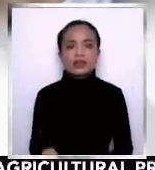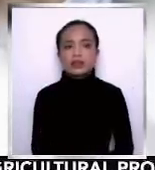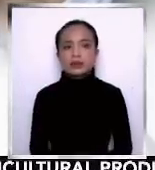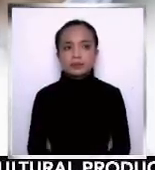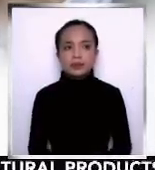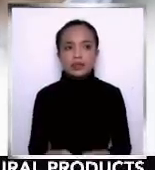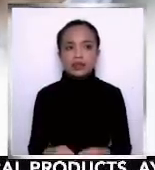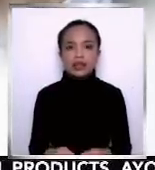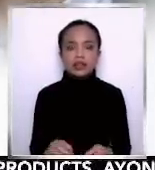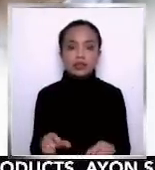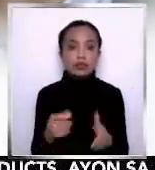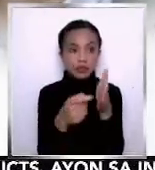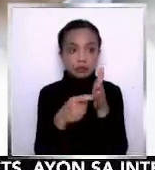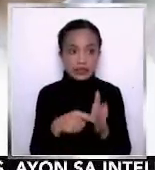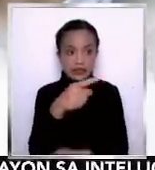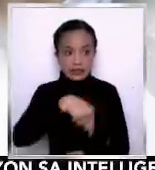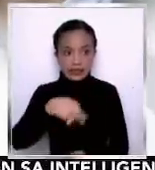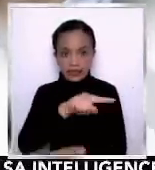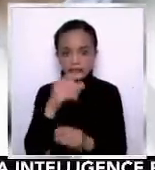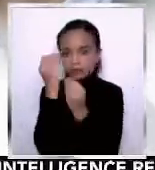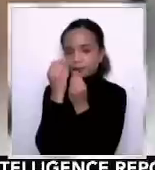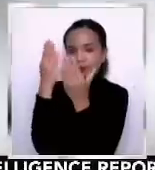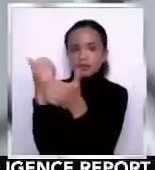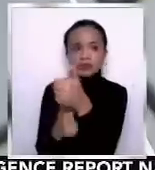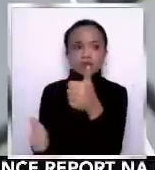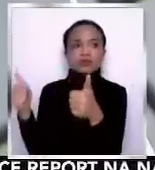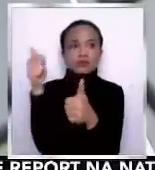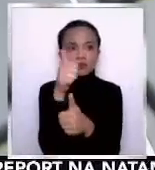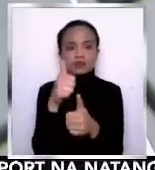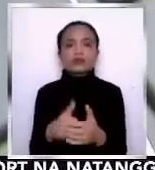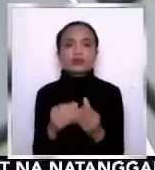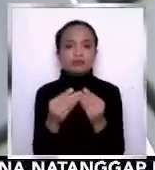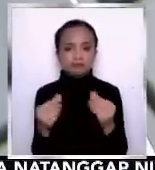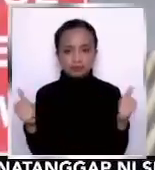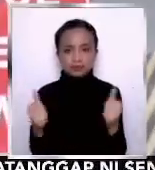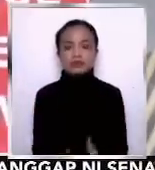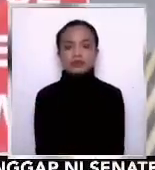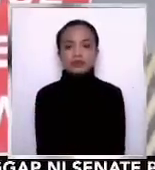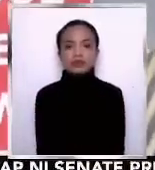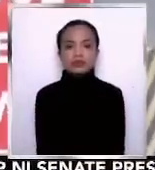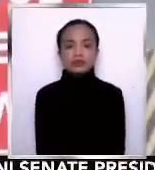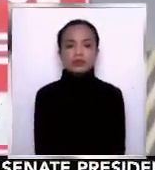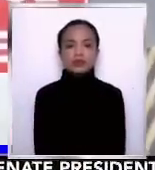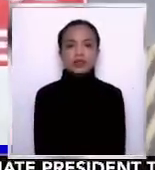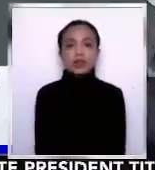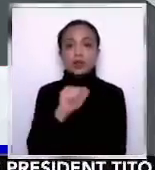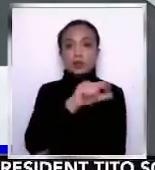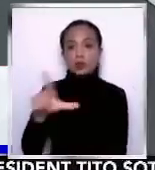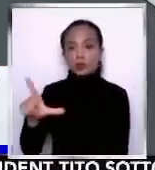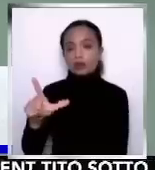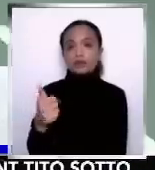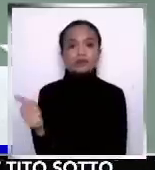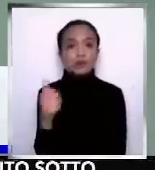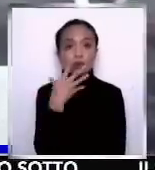request sa ating pamunuan sa nagkapan. May discount raw ngayon ang public utility vehicles sa NLEX,